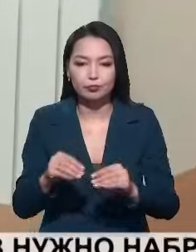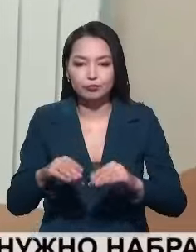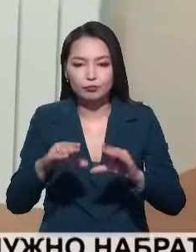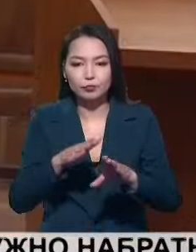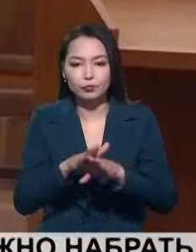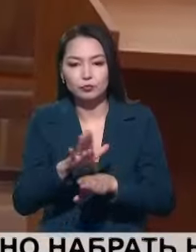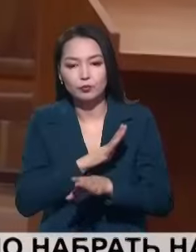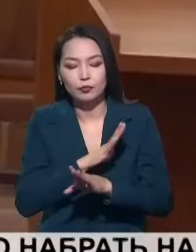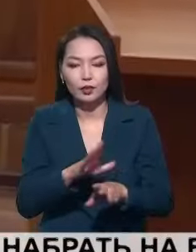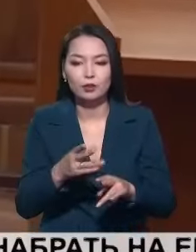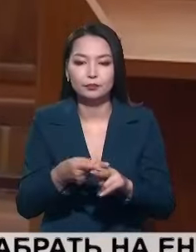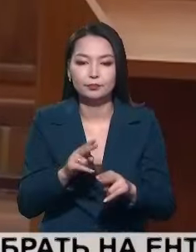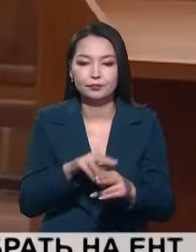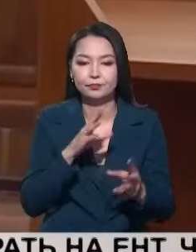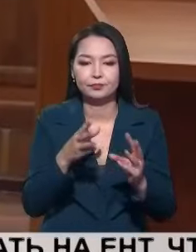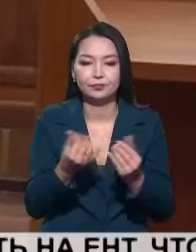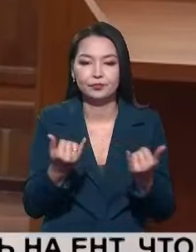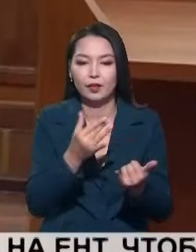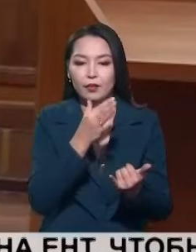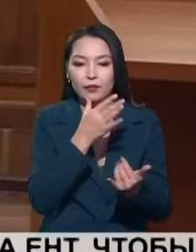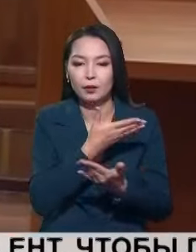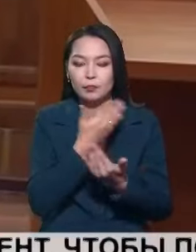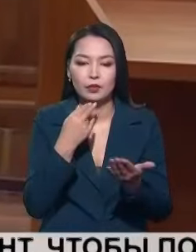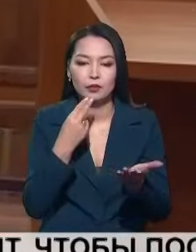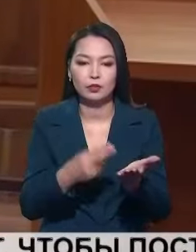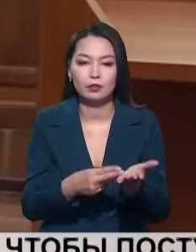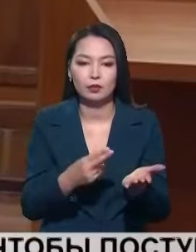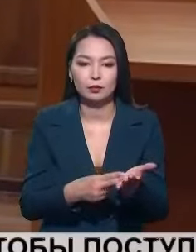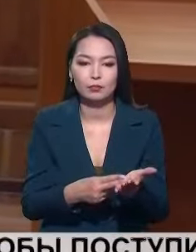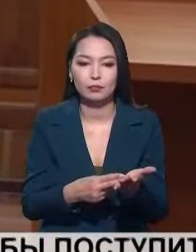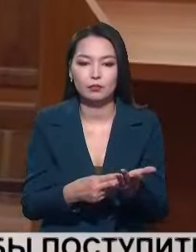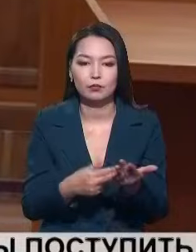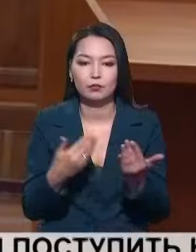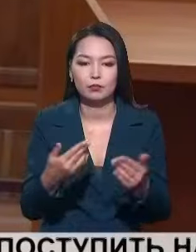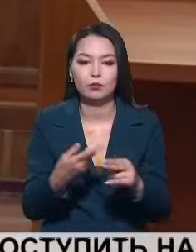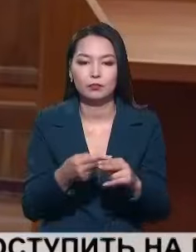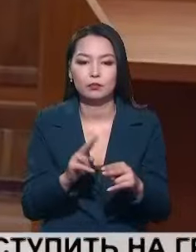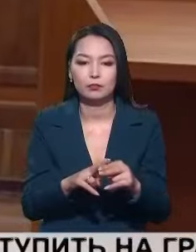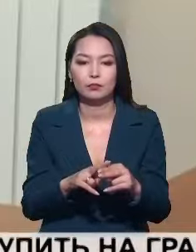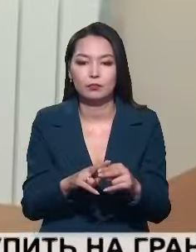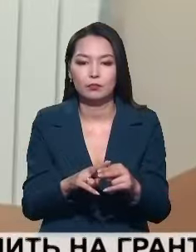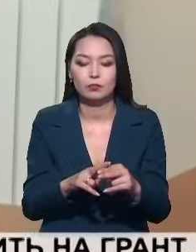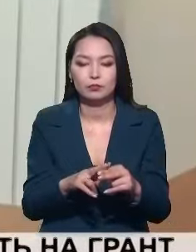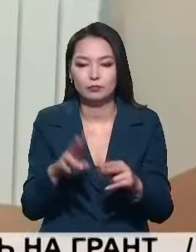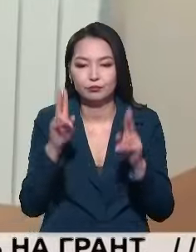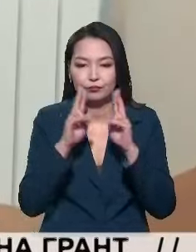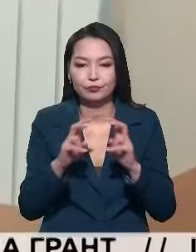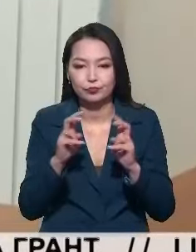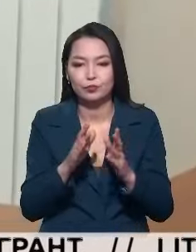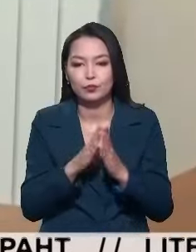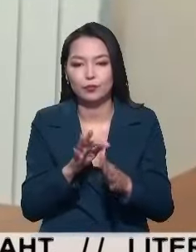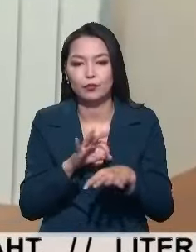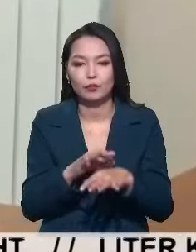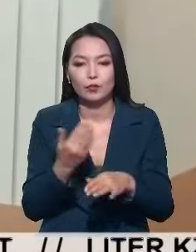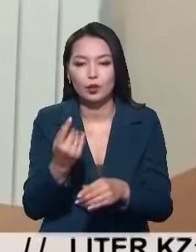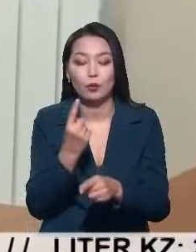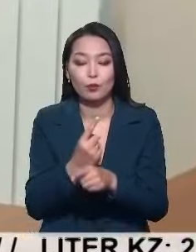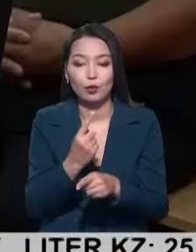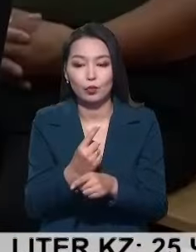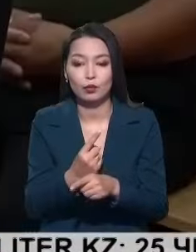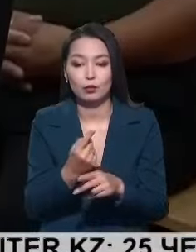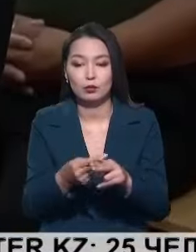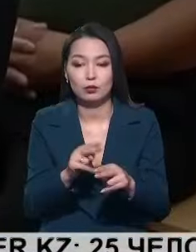сжиженным газом, в настоящее время уведены от ответственности руководителей газозаправочной станции, где запрещено заправлять газовый